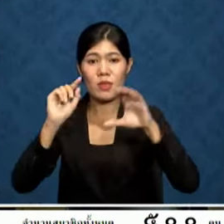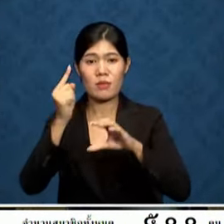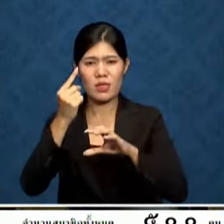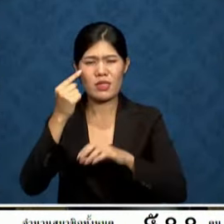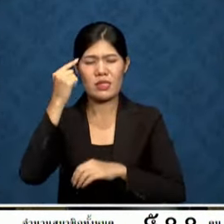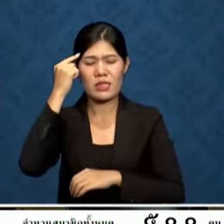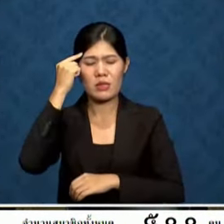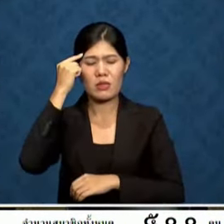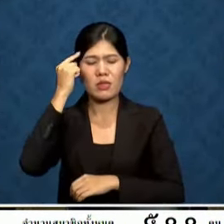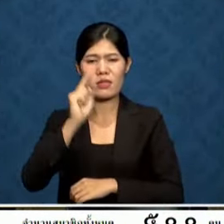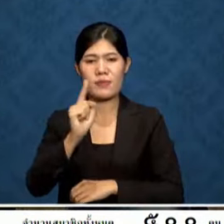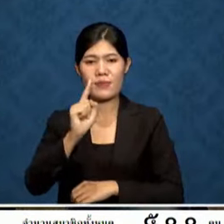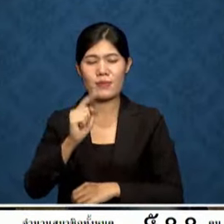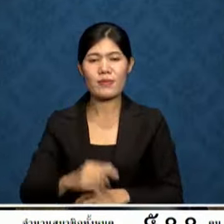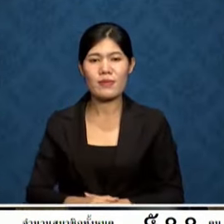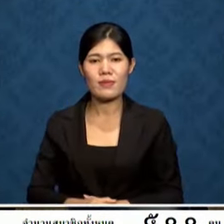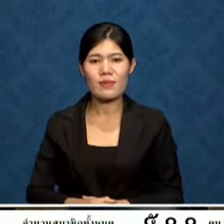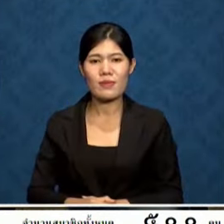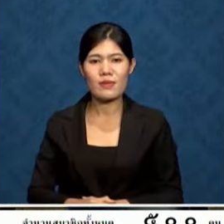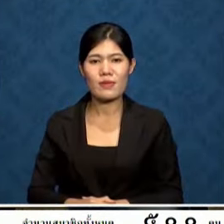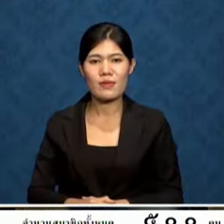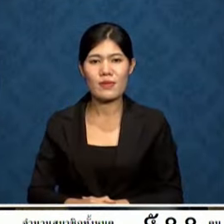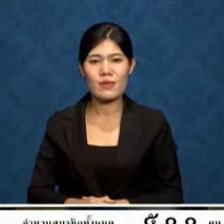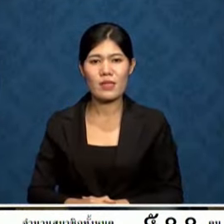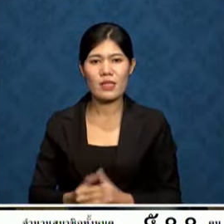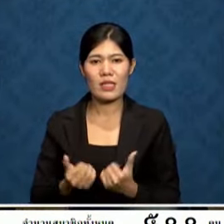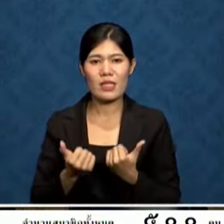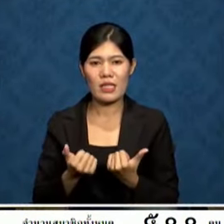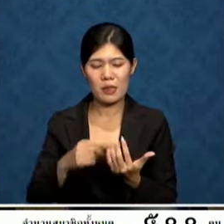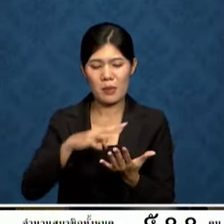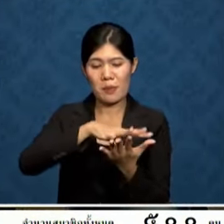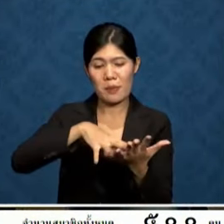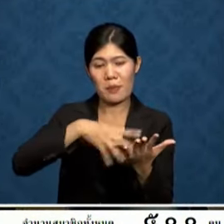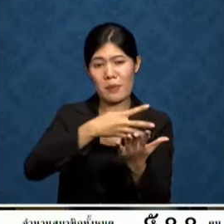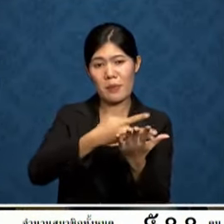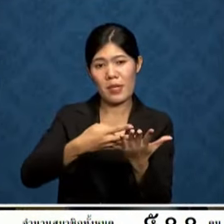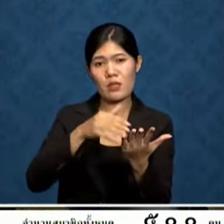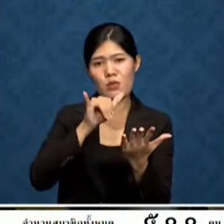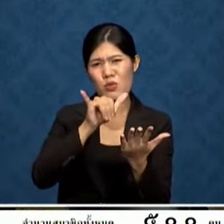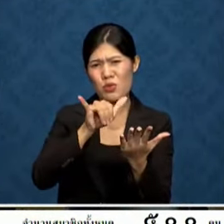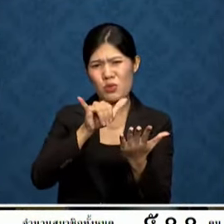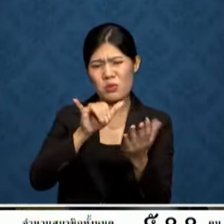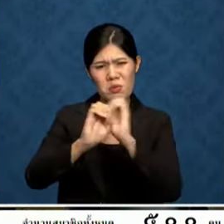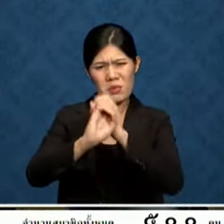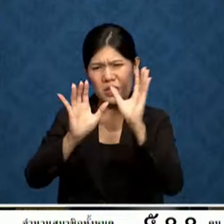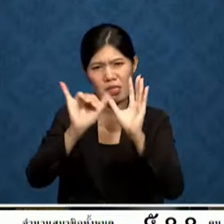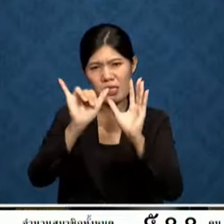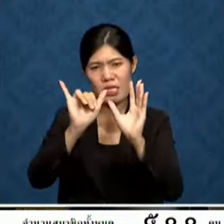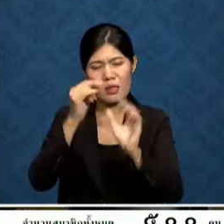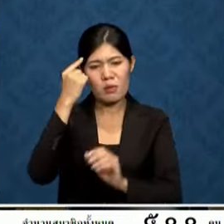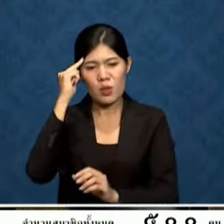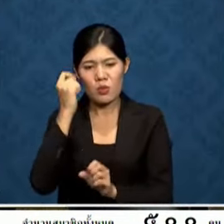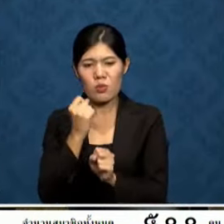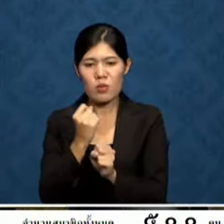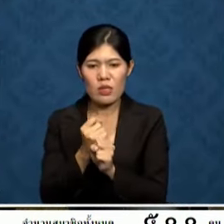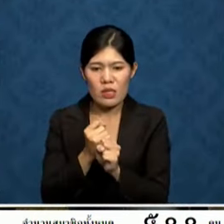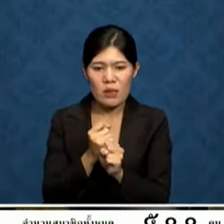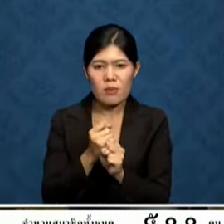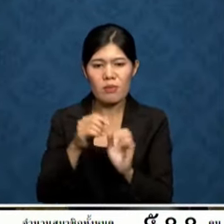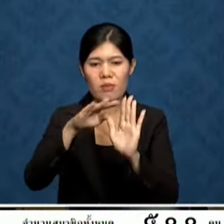จริงๆไม่มีวาระทางยุทธศาสตร์ที่ชัดเจนว่าจะทำอะไรกันแน่ครับ